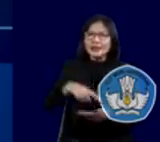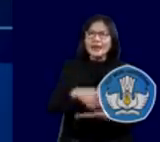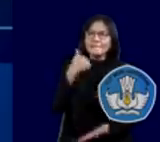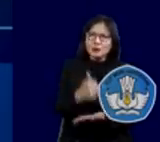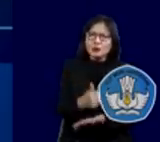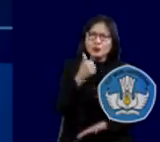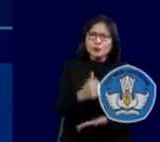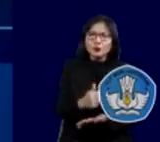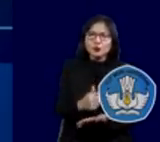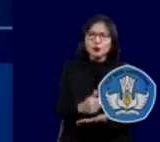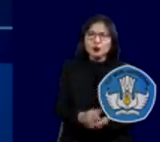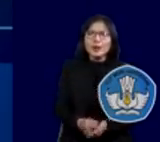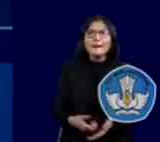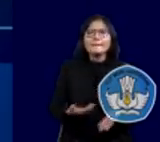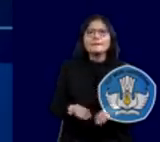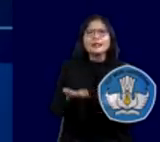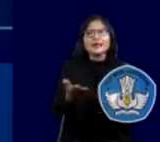memberikan